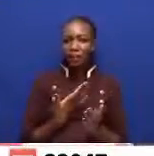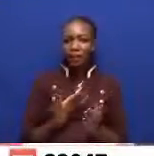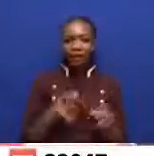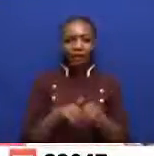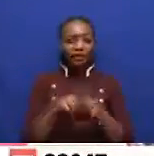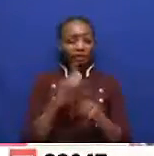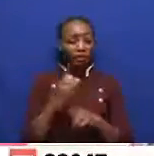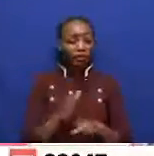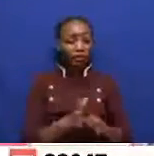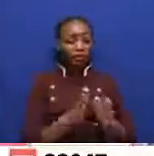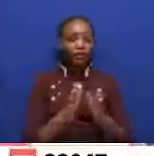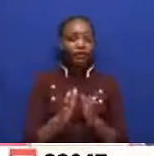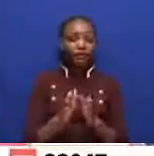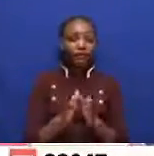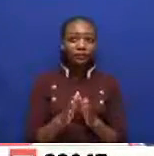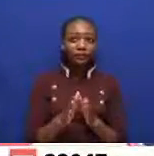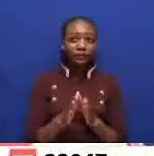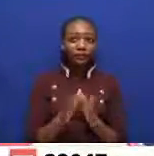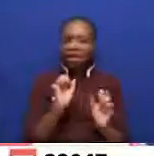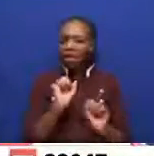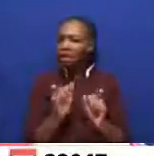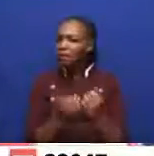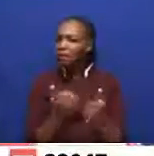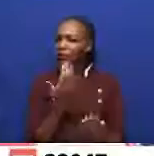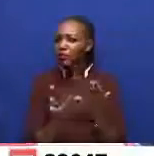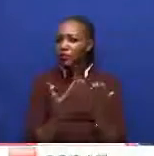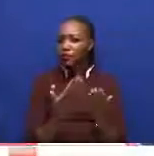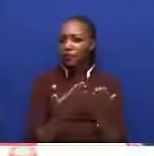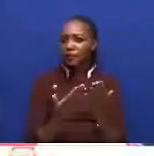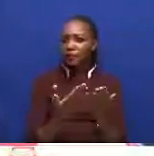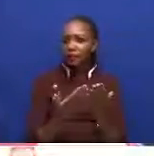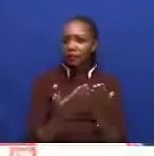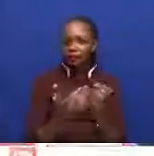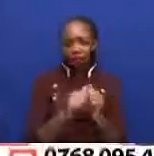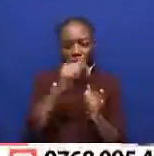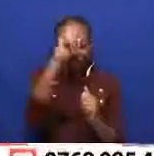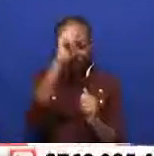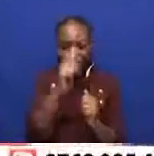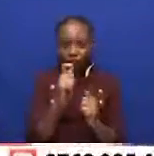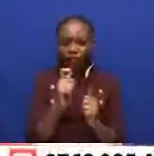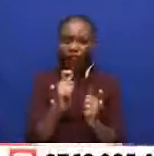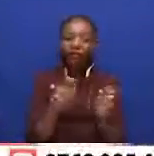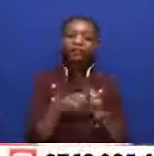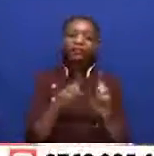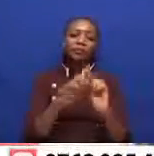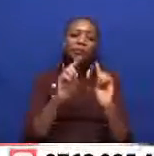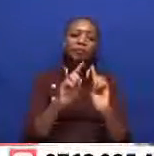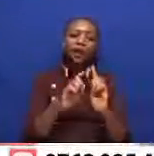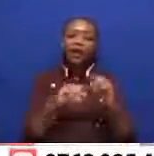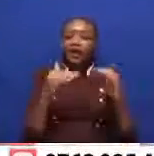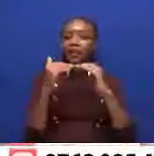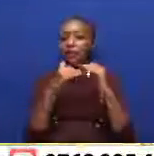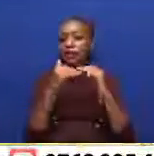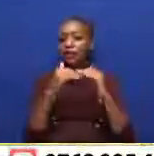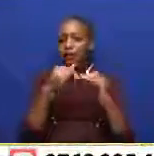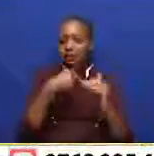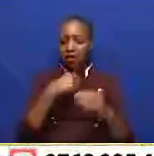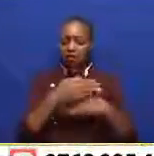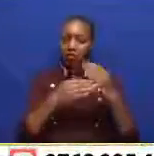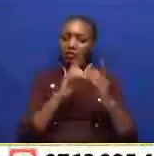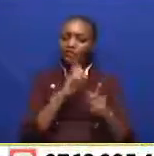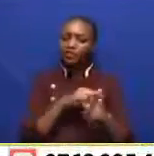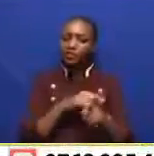Wadhifa huo hauwezi linganishwa katu na heshima na maadili na demokrasia ambayo nimejenga. Mjadala